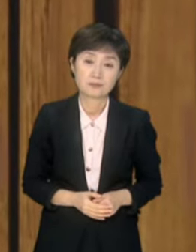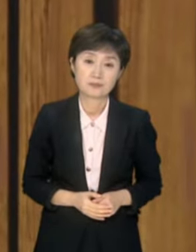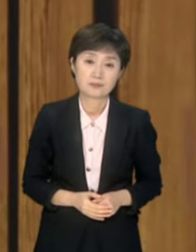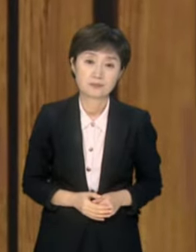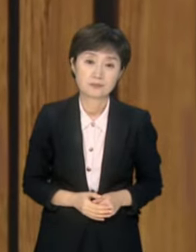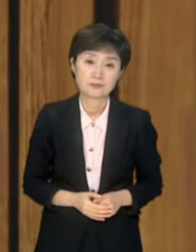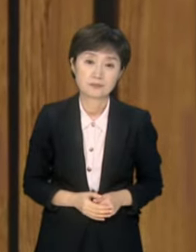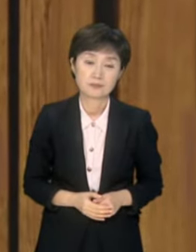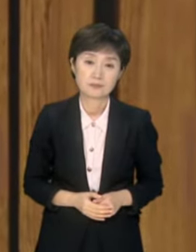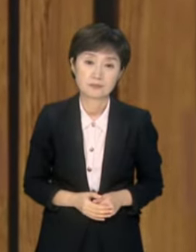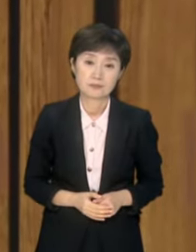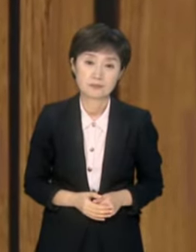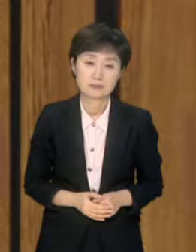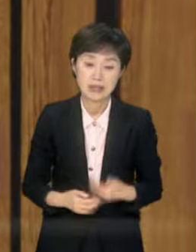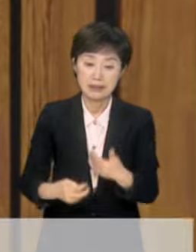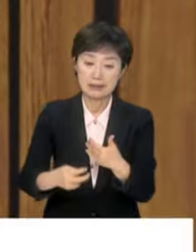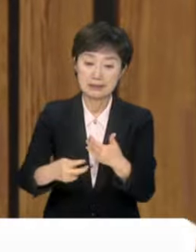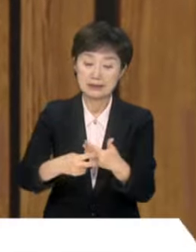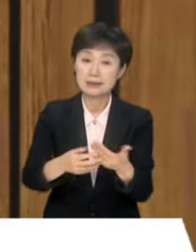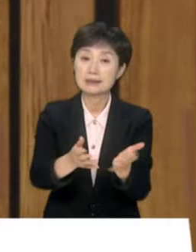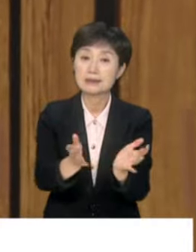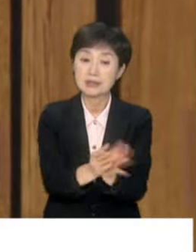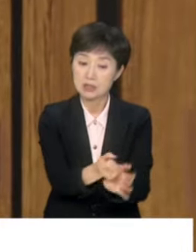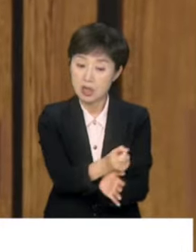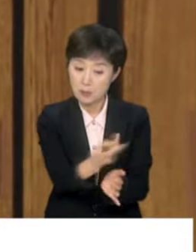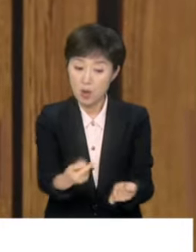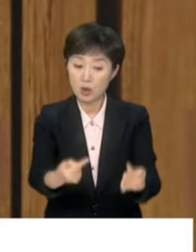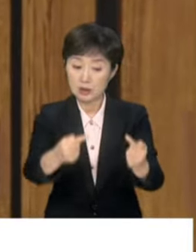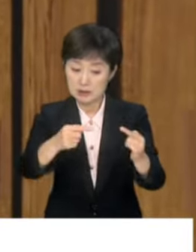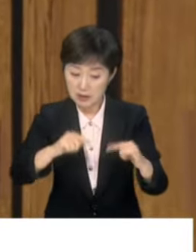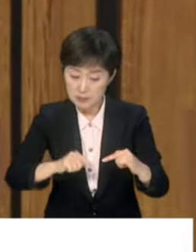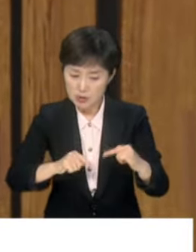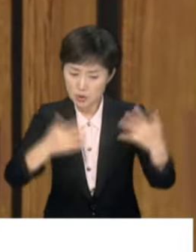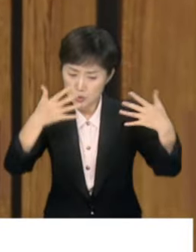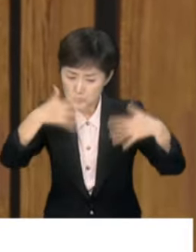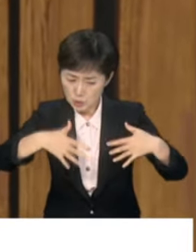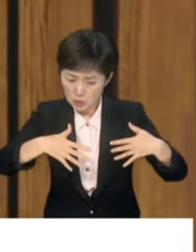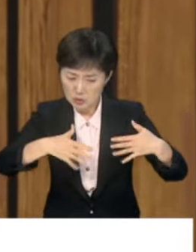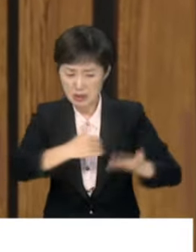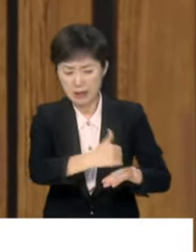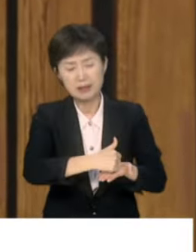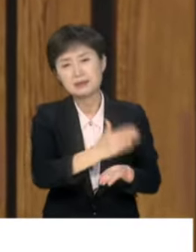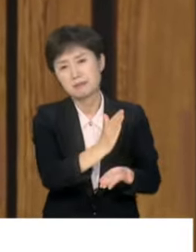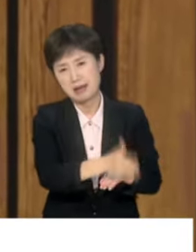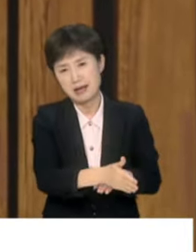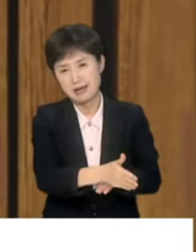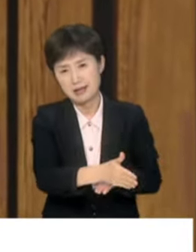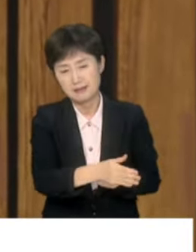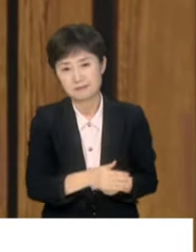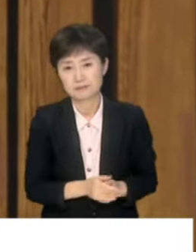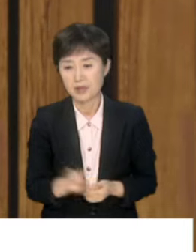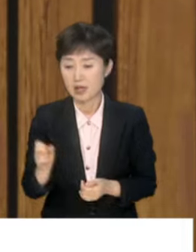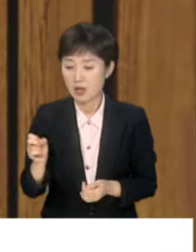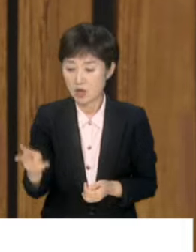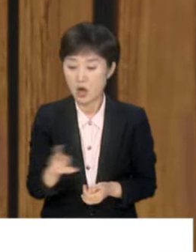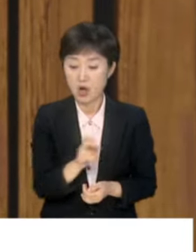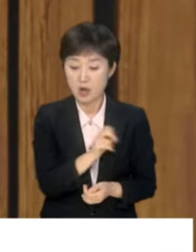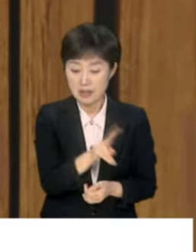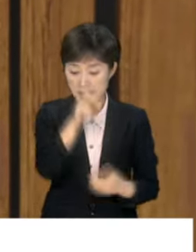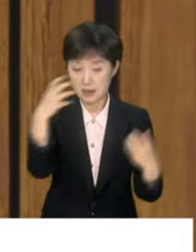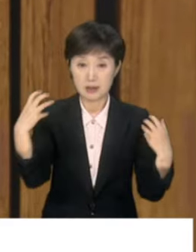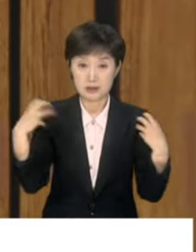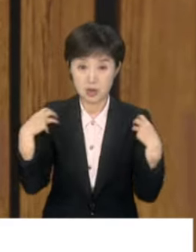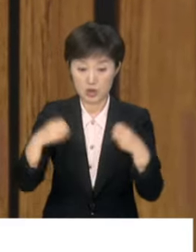들어보시죠 특정 위료 단체의 참여 같은 조건을 걸지 말고 일단 여야 의정